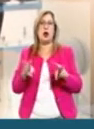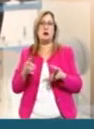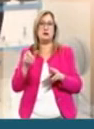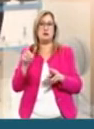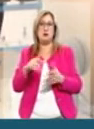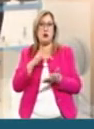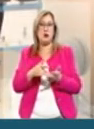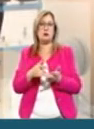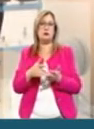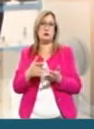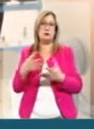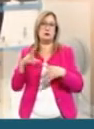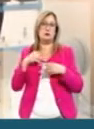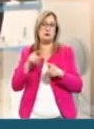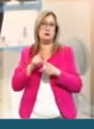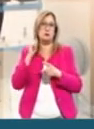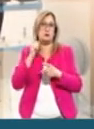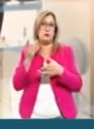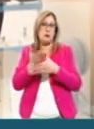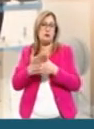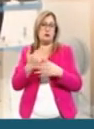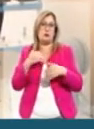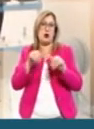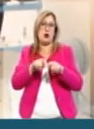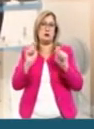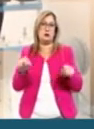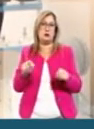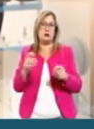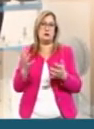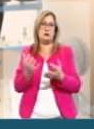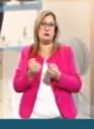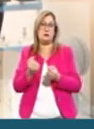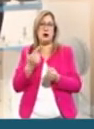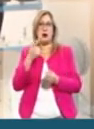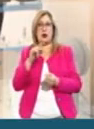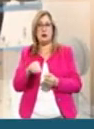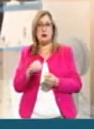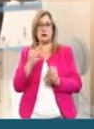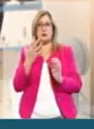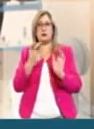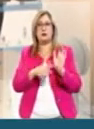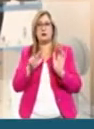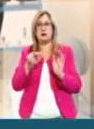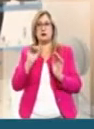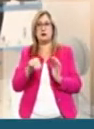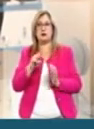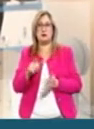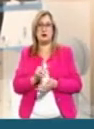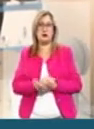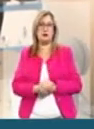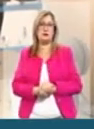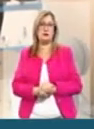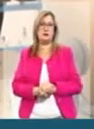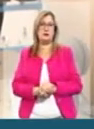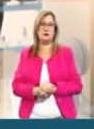жа үкіметтен берілген грант 583400 теңгеге екі тігін машинасын сатып